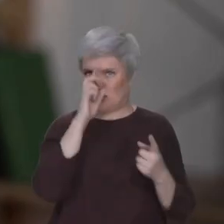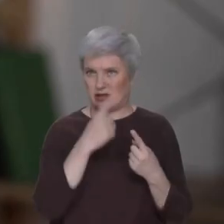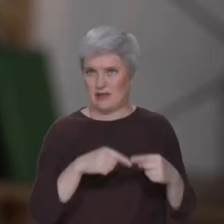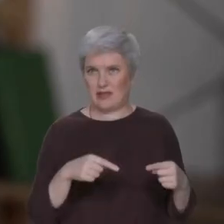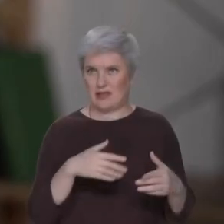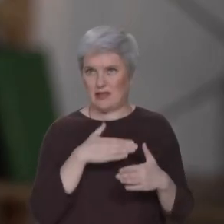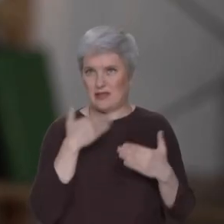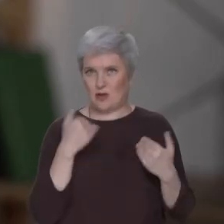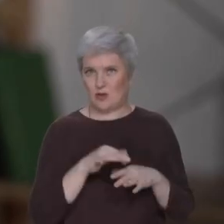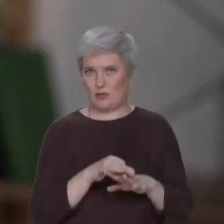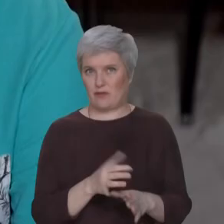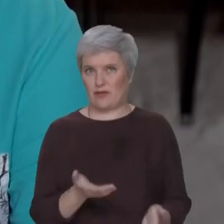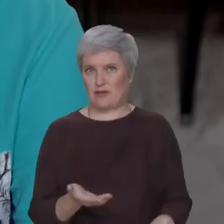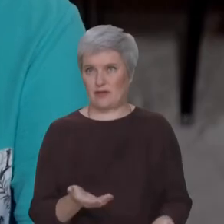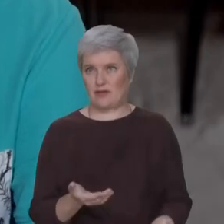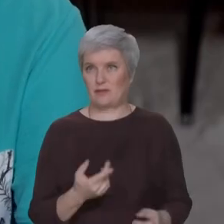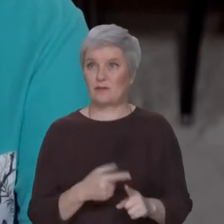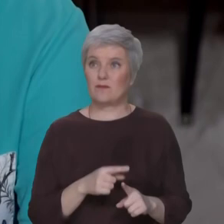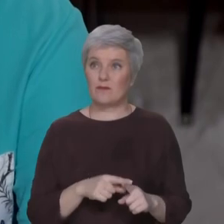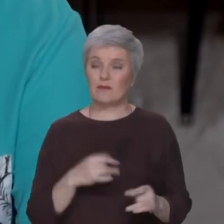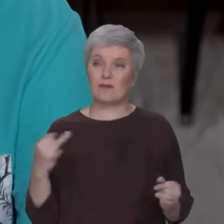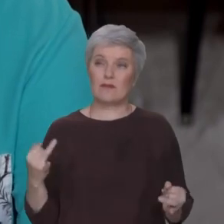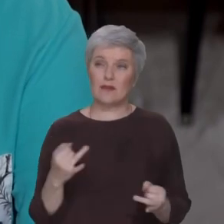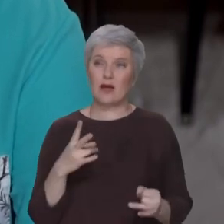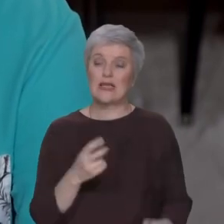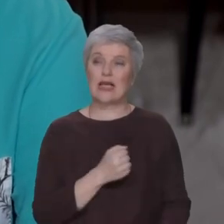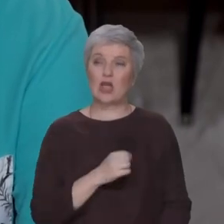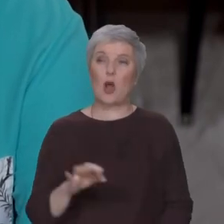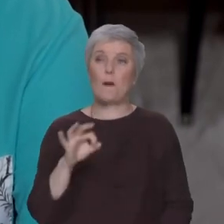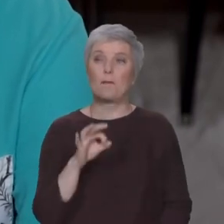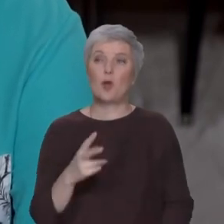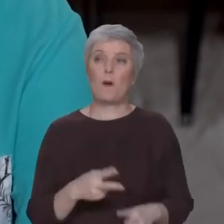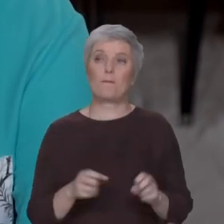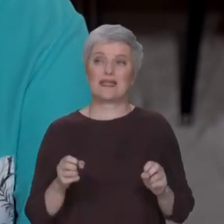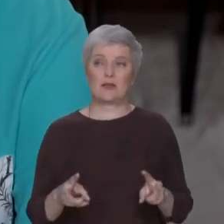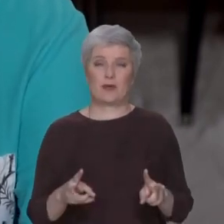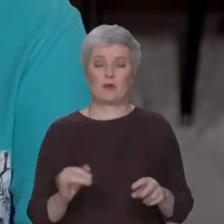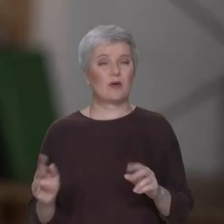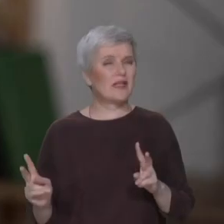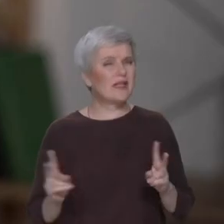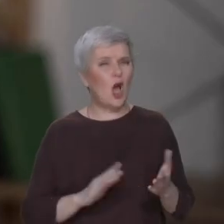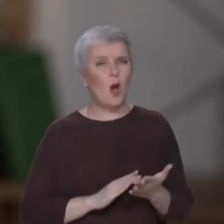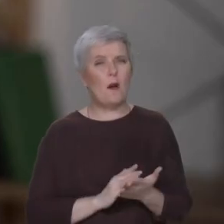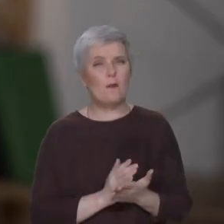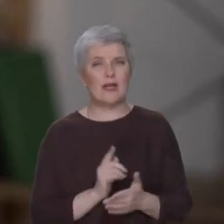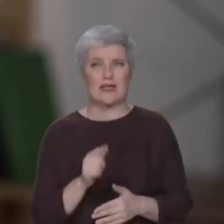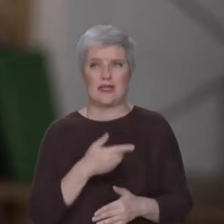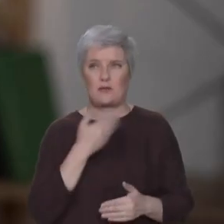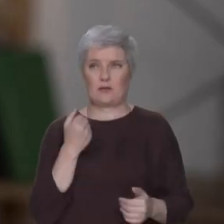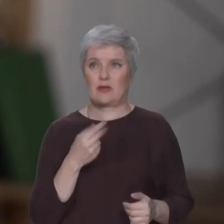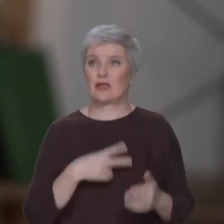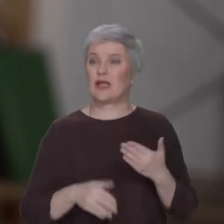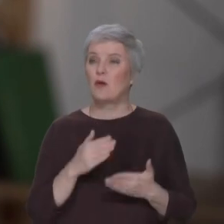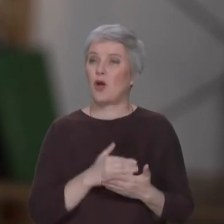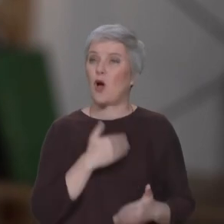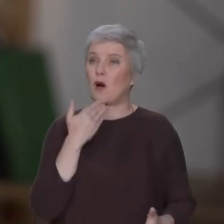провести? Тому ця історія, вона, на жаль, про безпеку, більше ні про що, ніякої політики там нема. Насамкінець хочу